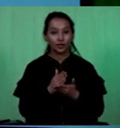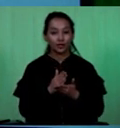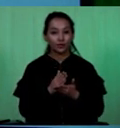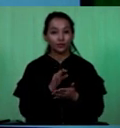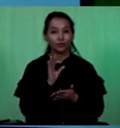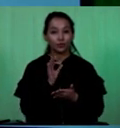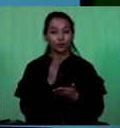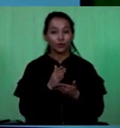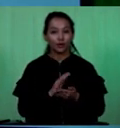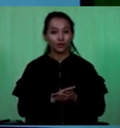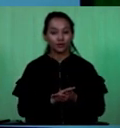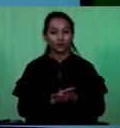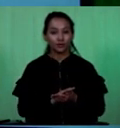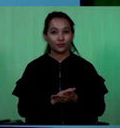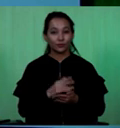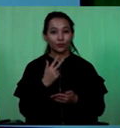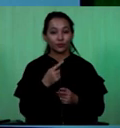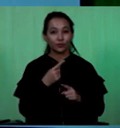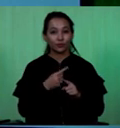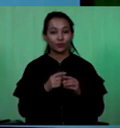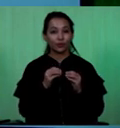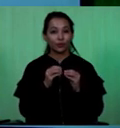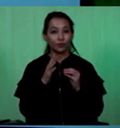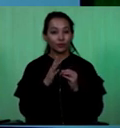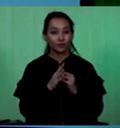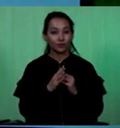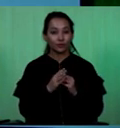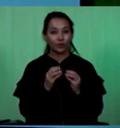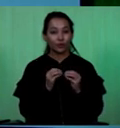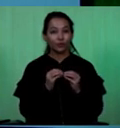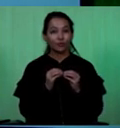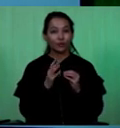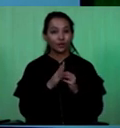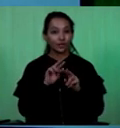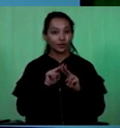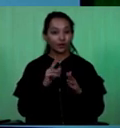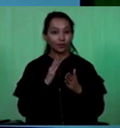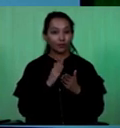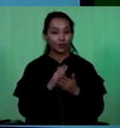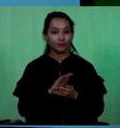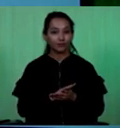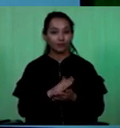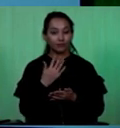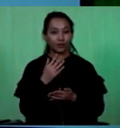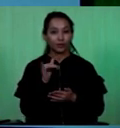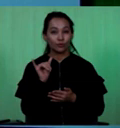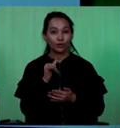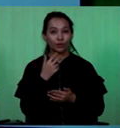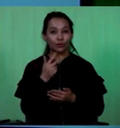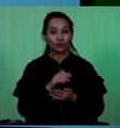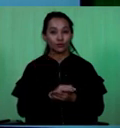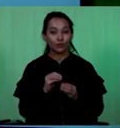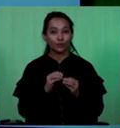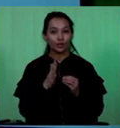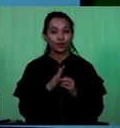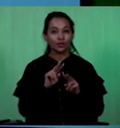bo'ladi. Ya'ni 3 bilan 12 ning yig'indisi 15 ga teng, 5 ta 3 ning yig'indisi ham 15